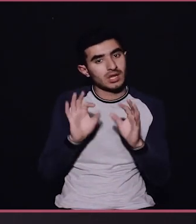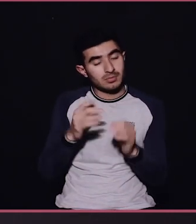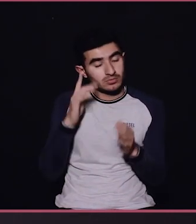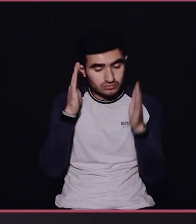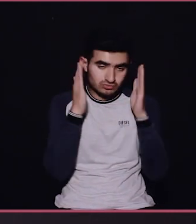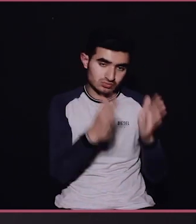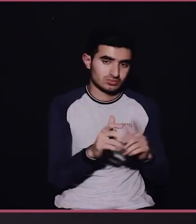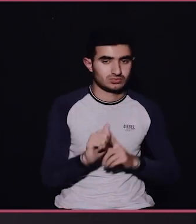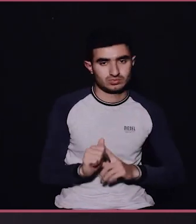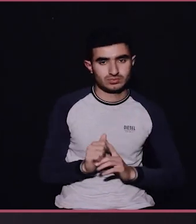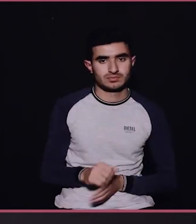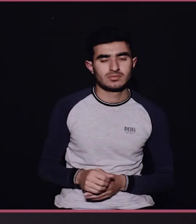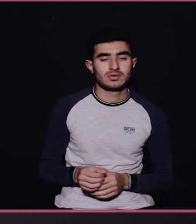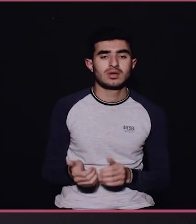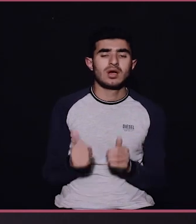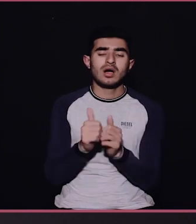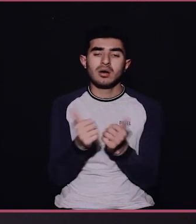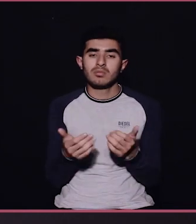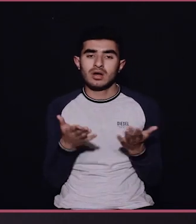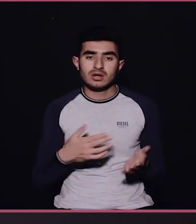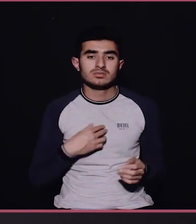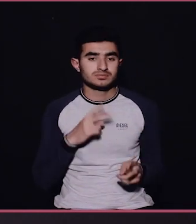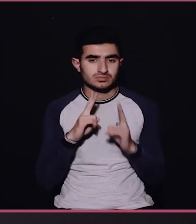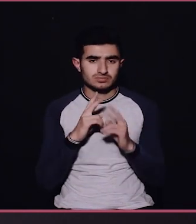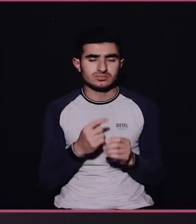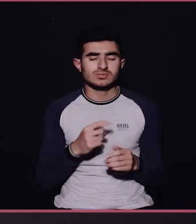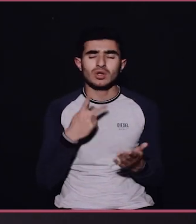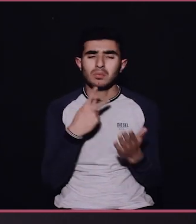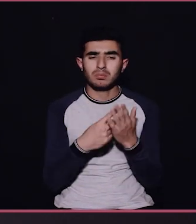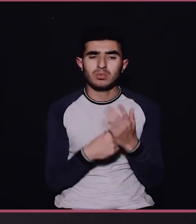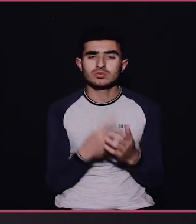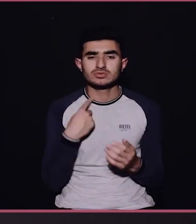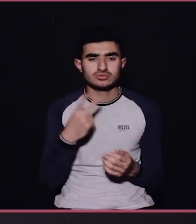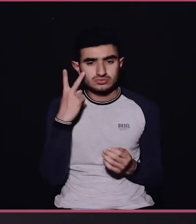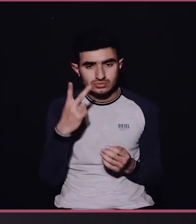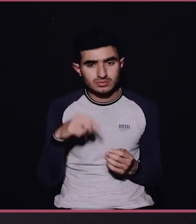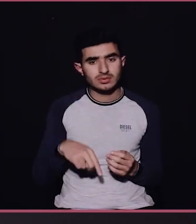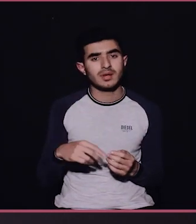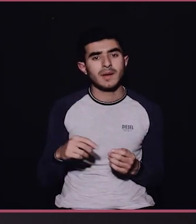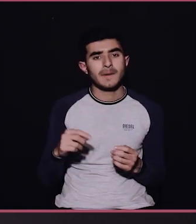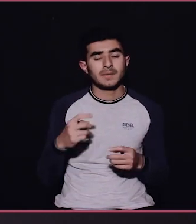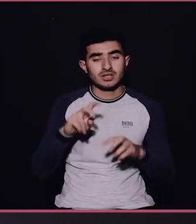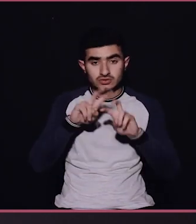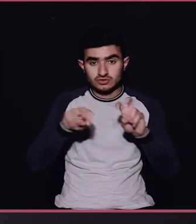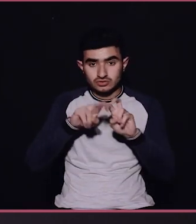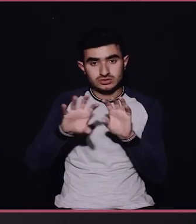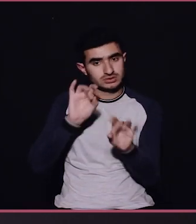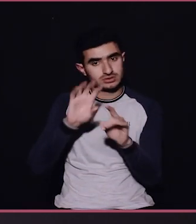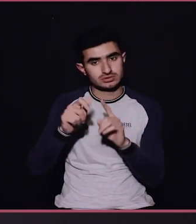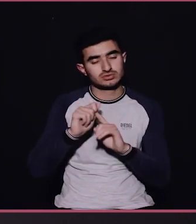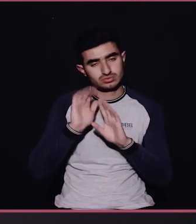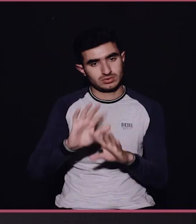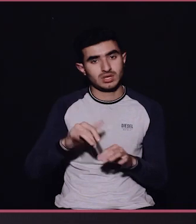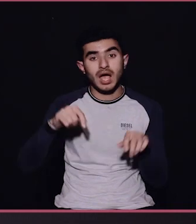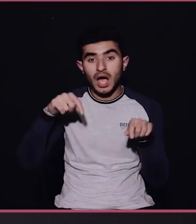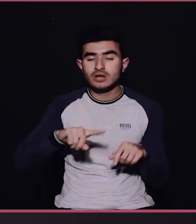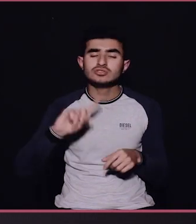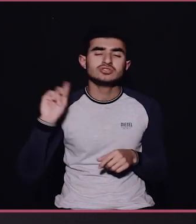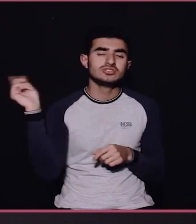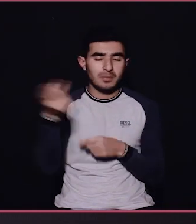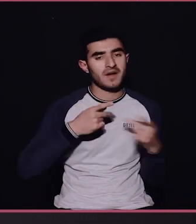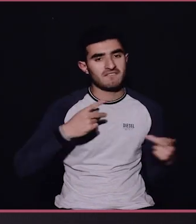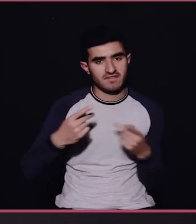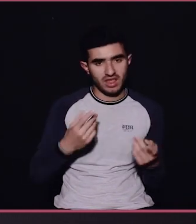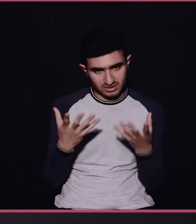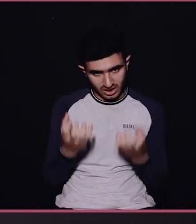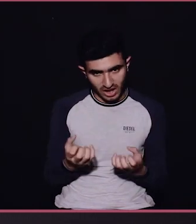अपार्ट फ्राम दिस, एक पॉइंट के ऊपर इस इंडस्ट्री ने एक फ़िल्ट्रेशन के थ्रू गुजरना है. आज हर किसी को फ्रीलांसिंग करनी है,